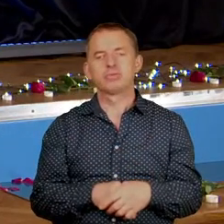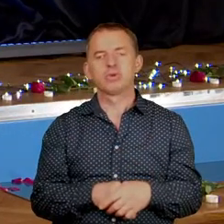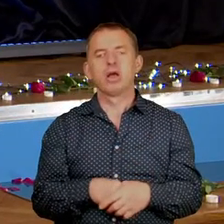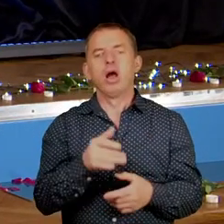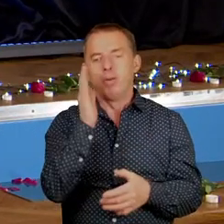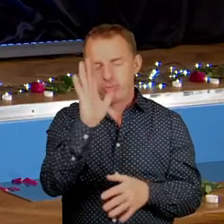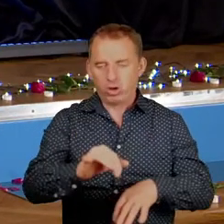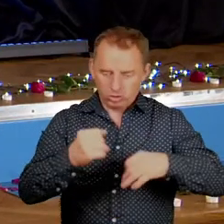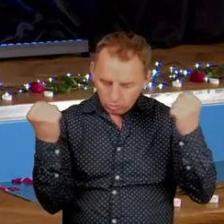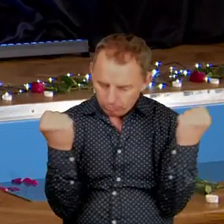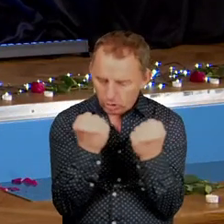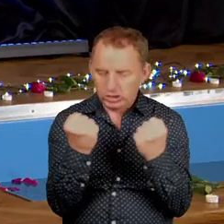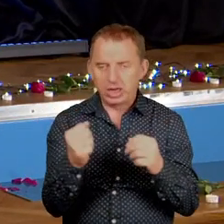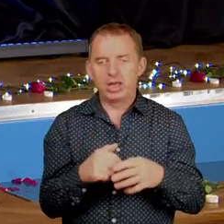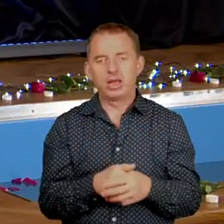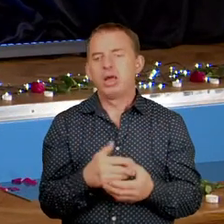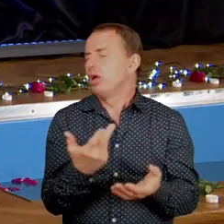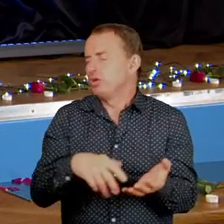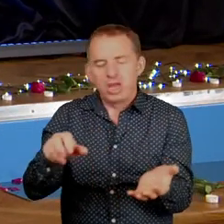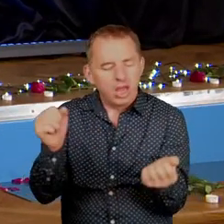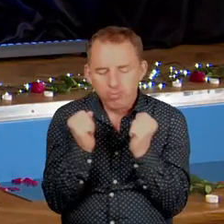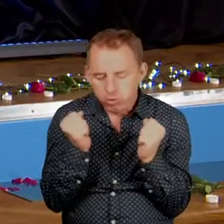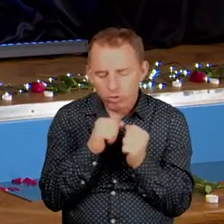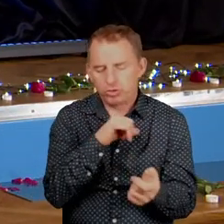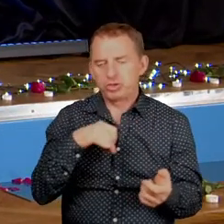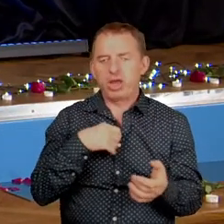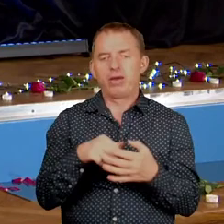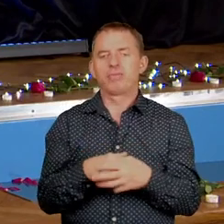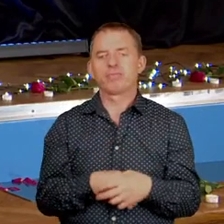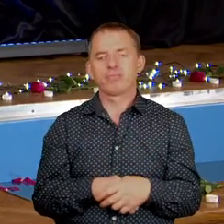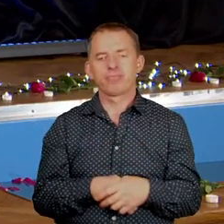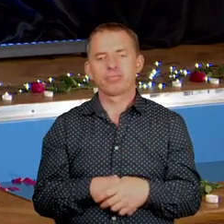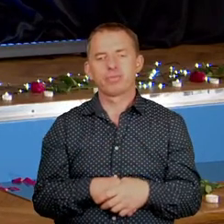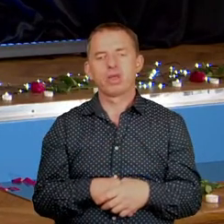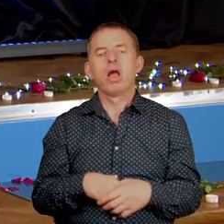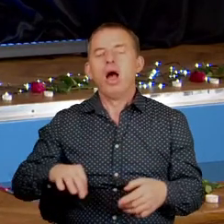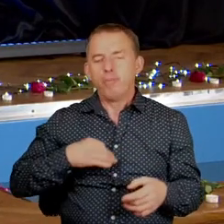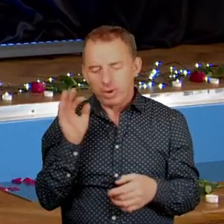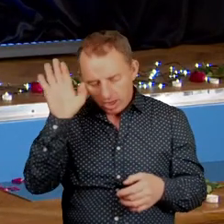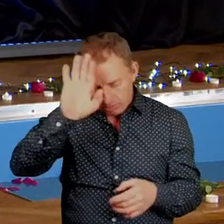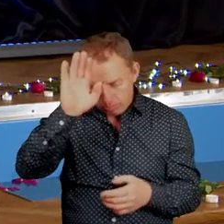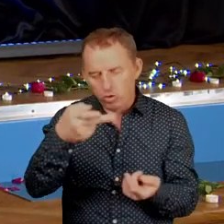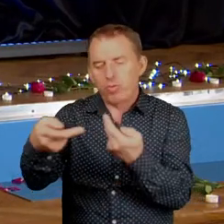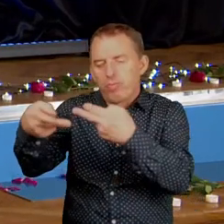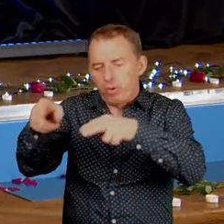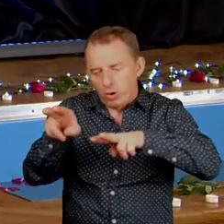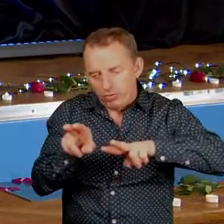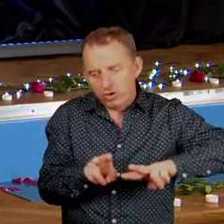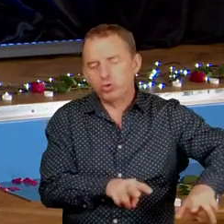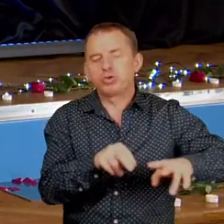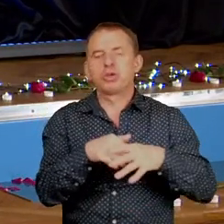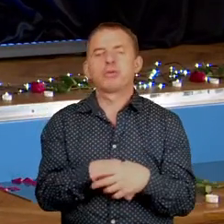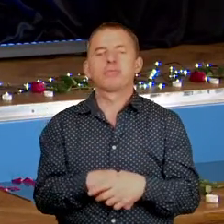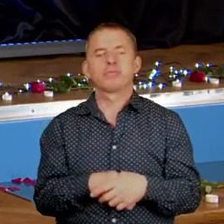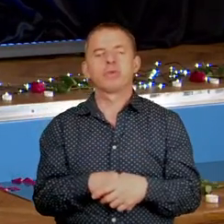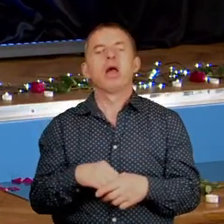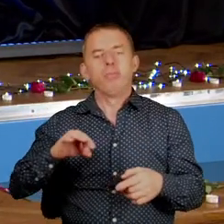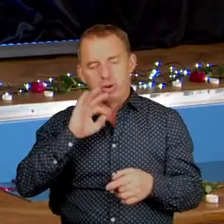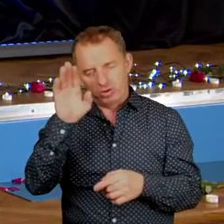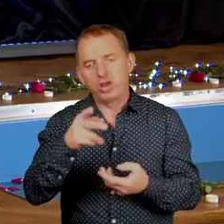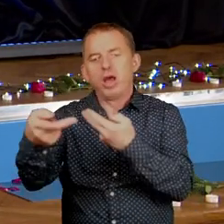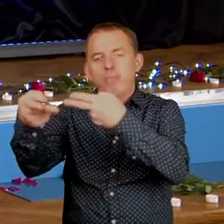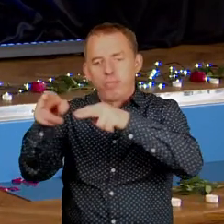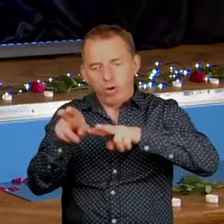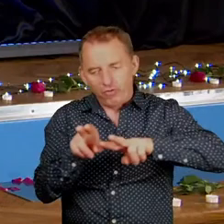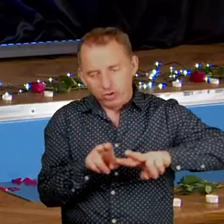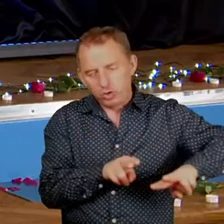Bądź mocny. Do not fear. Nie bój się. God is going to come. Pan Bóg powróci. He's going to come with vengeance. Pan Bóg